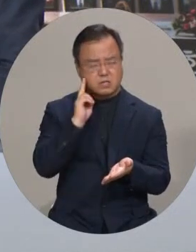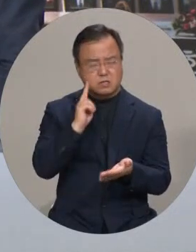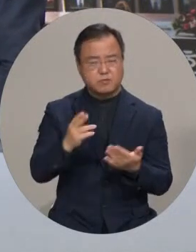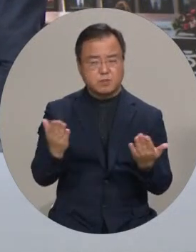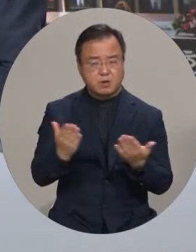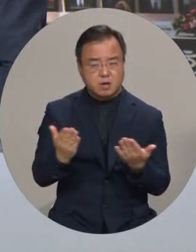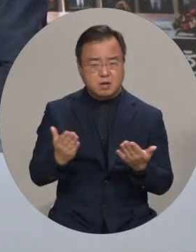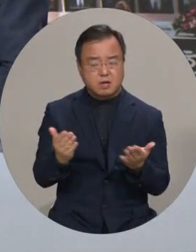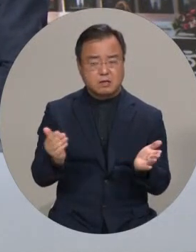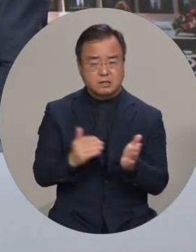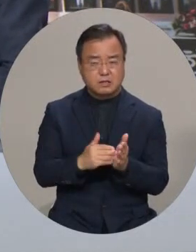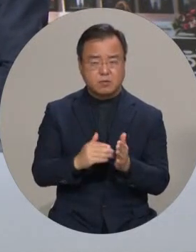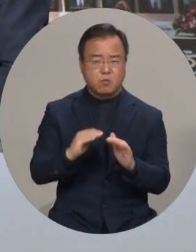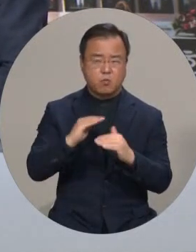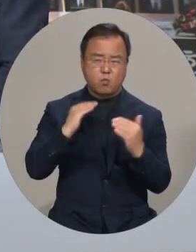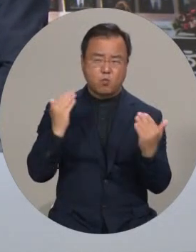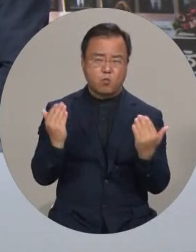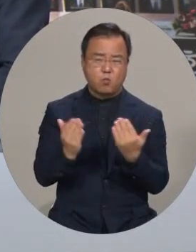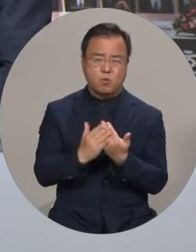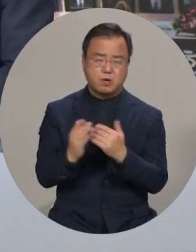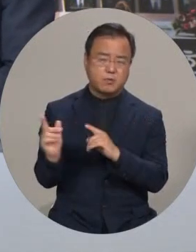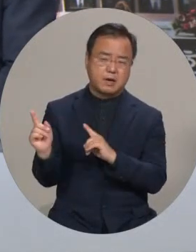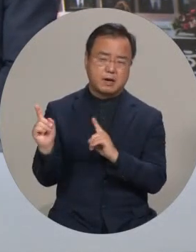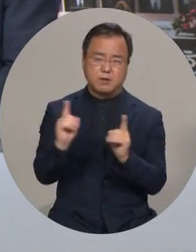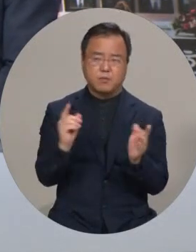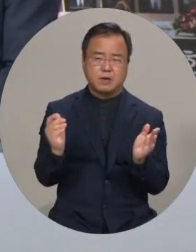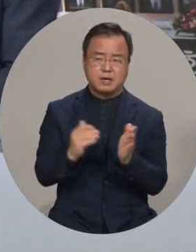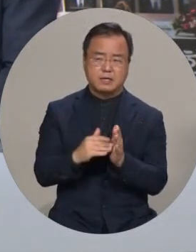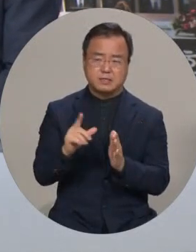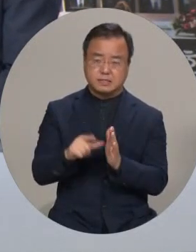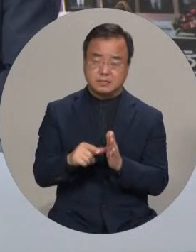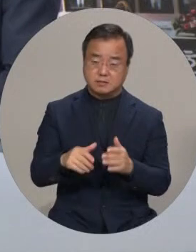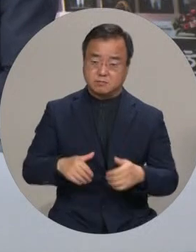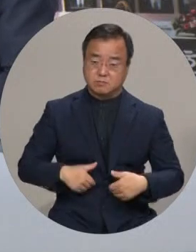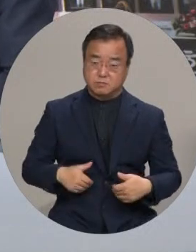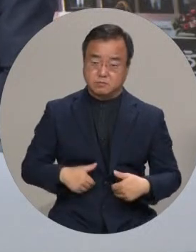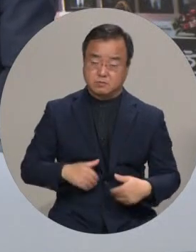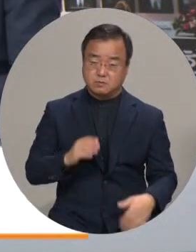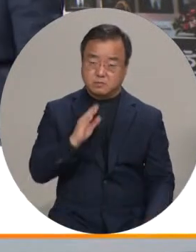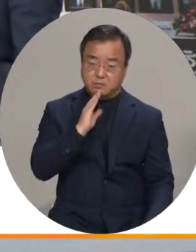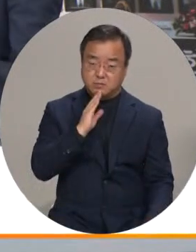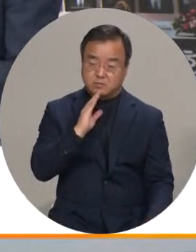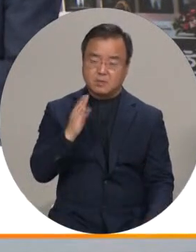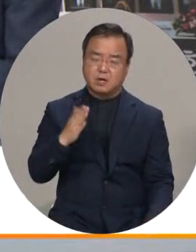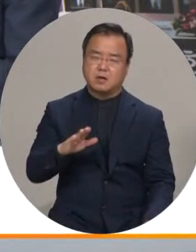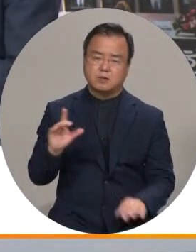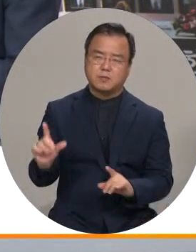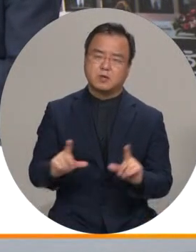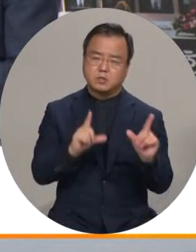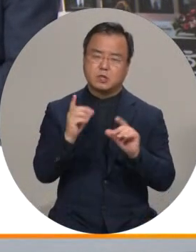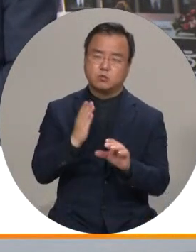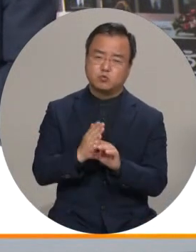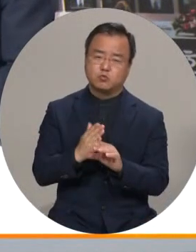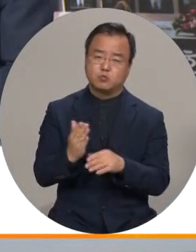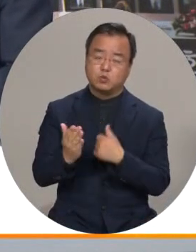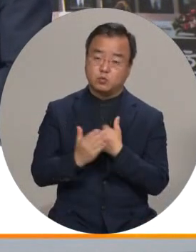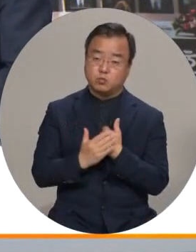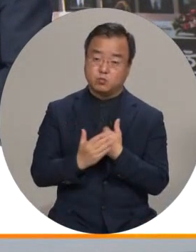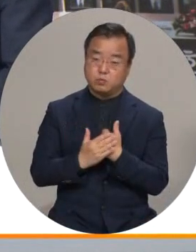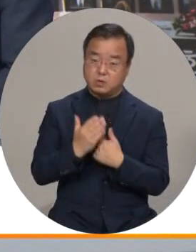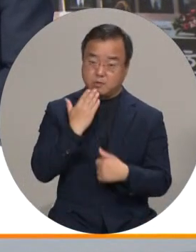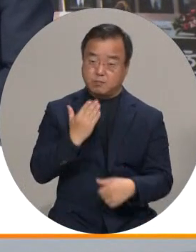회복 되실 때까지는 시간이 조금 더 필요하시겠죠 그래도 일상을 이어가는데 좀 도움 됐던 일들이